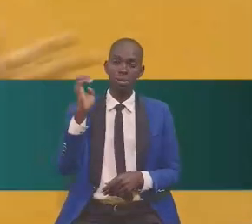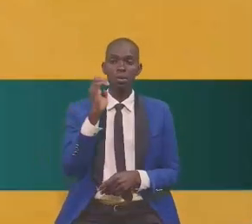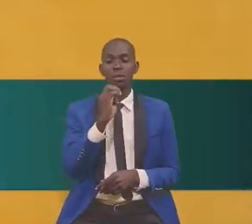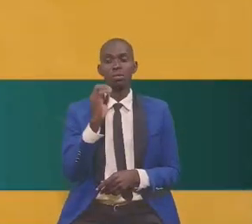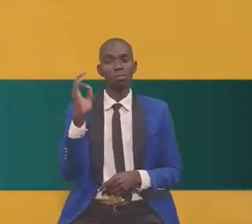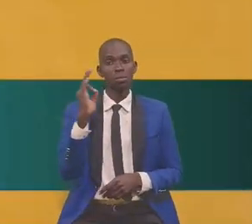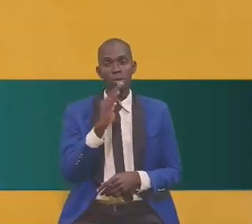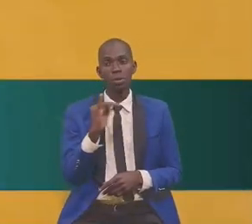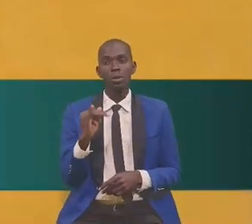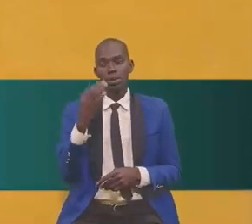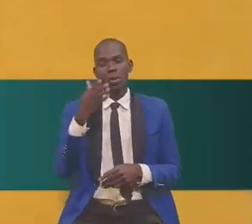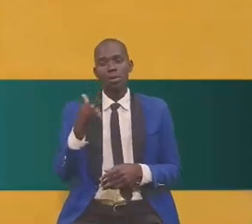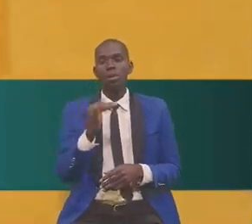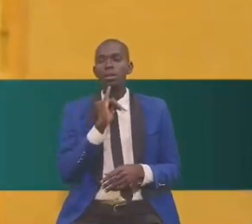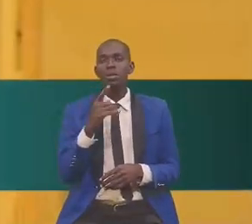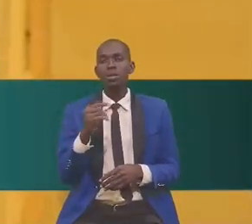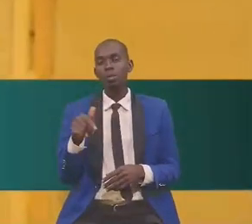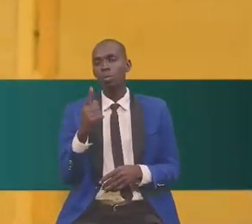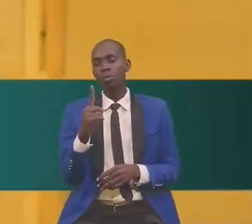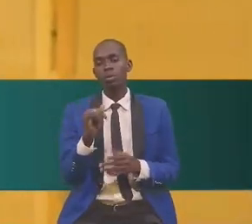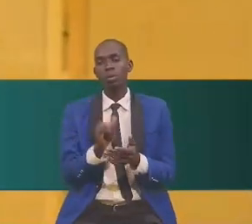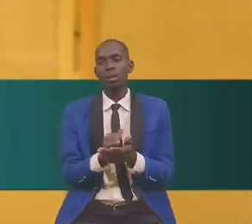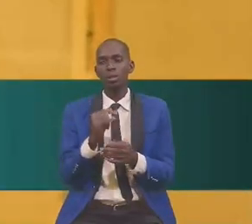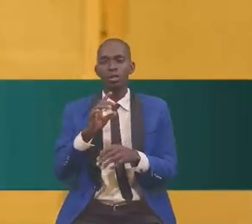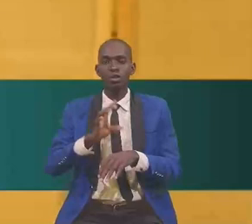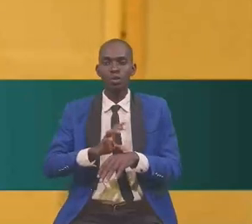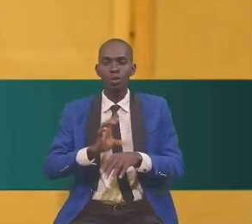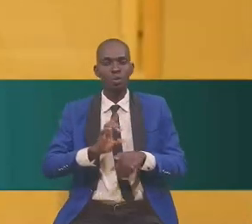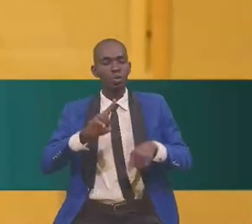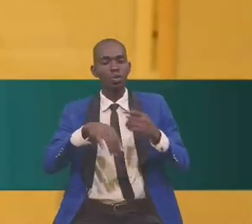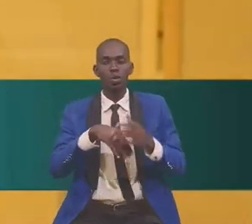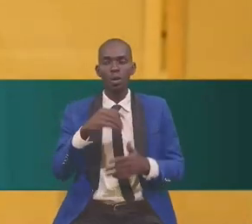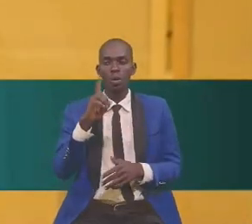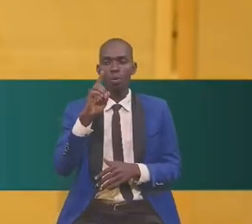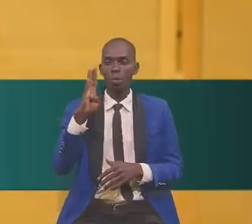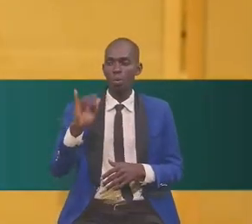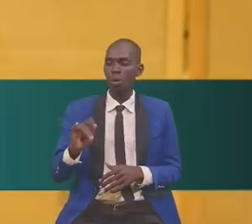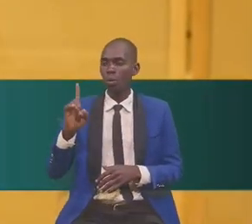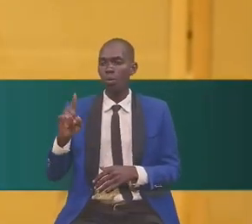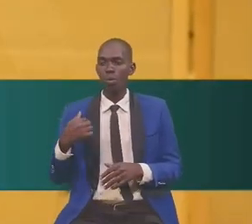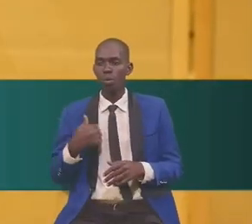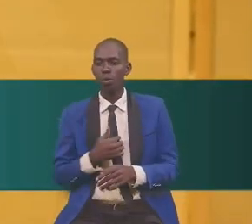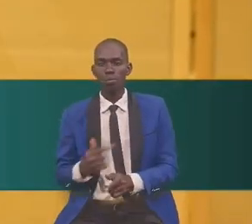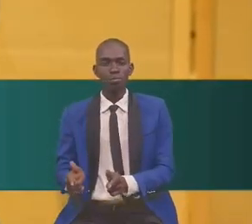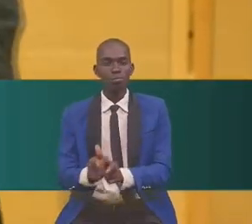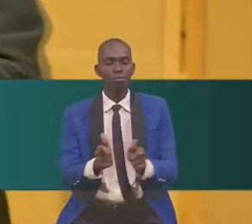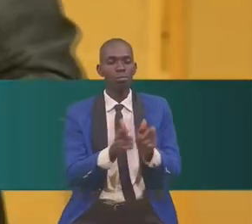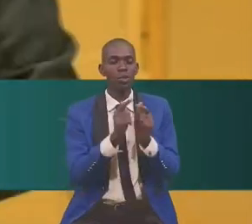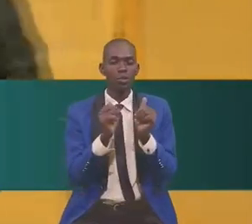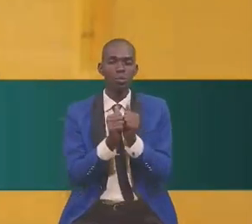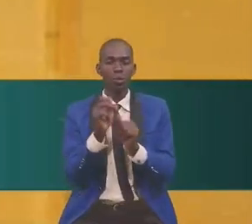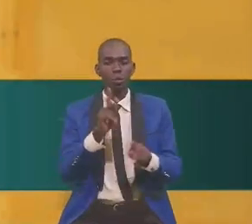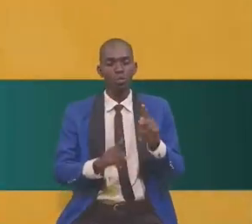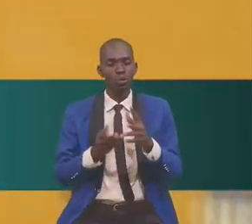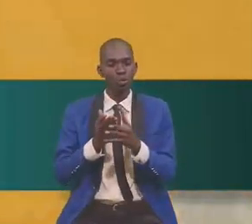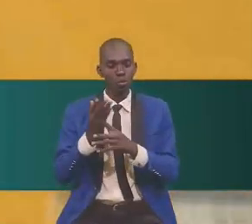il y a l'évangélisation organisée par l'église et un à un, nous prêchons des gens par l'évangélisation personnelle, mais il y a quelque chose